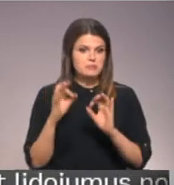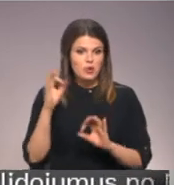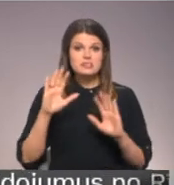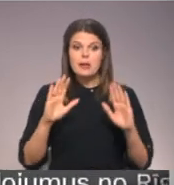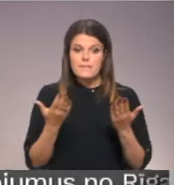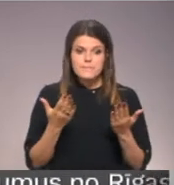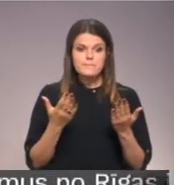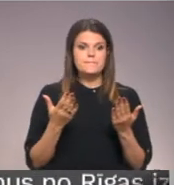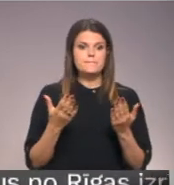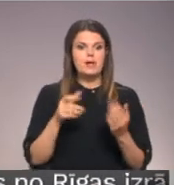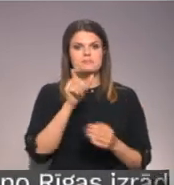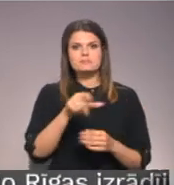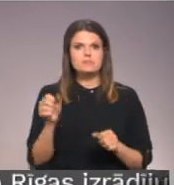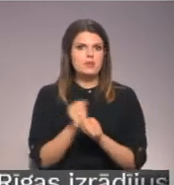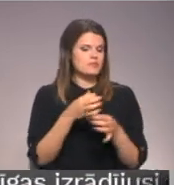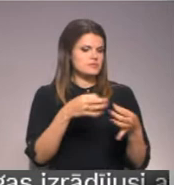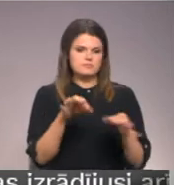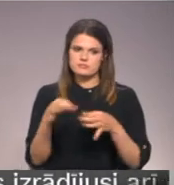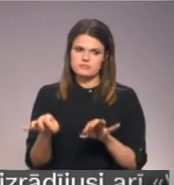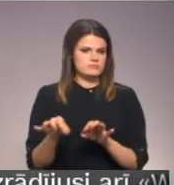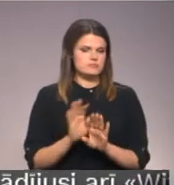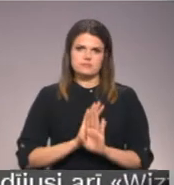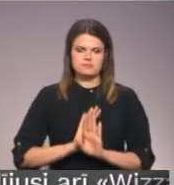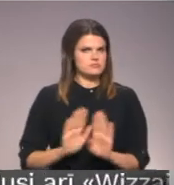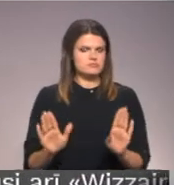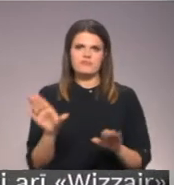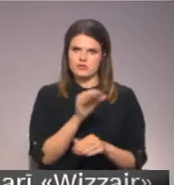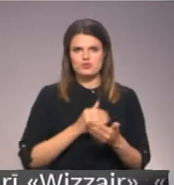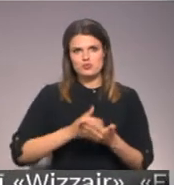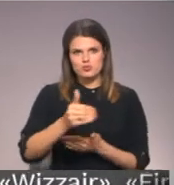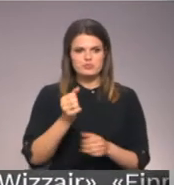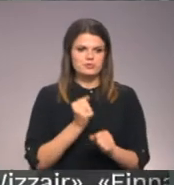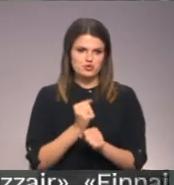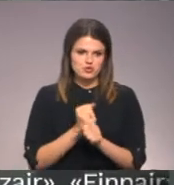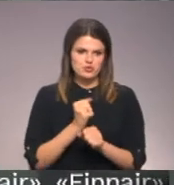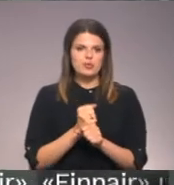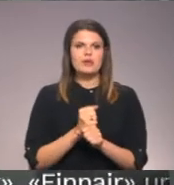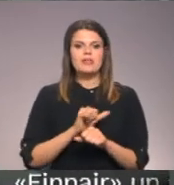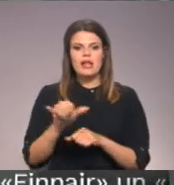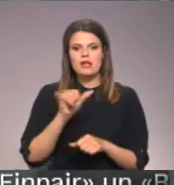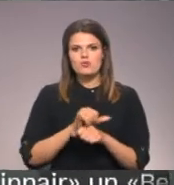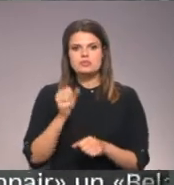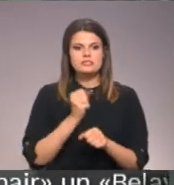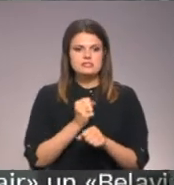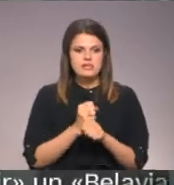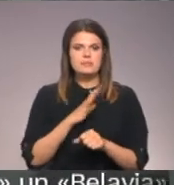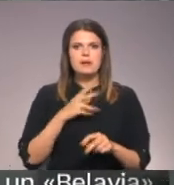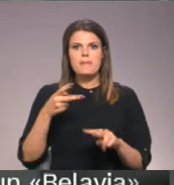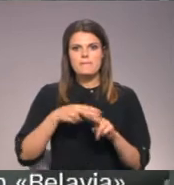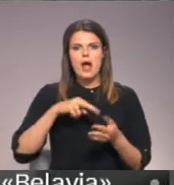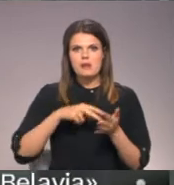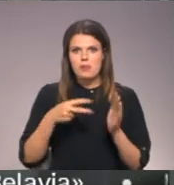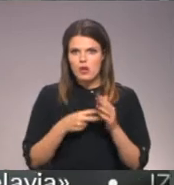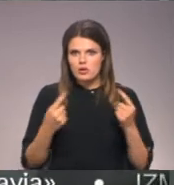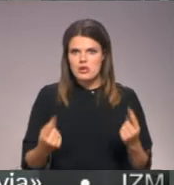pašā laikā tāds štats samazināšanas jēdiens tāds vispār nav īsti nepieciešams. Lidostas darbi tika pārplānoti